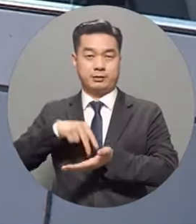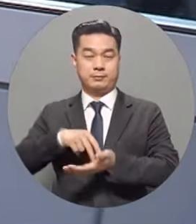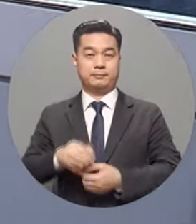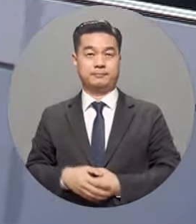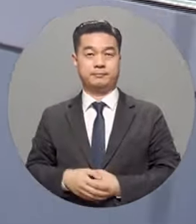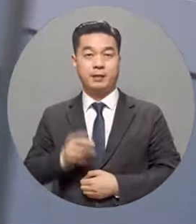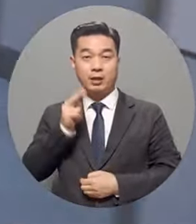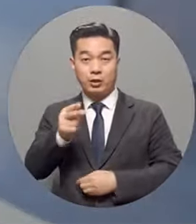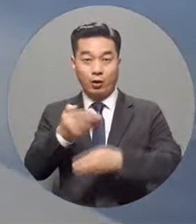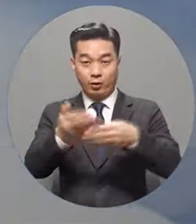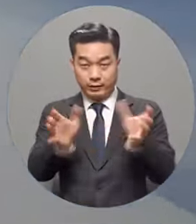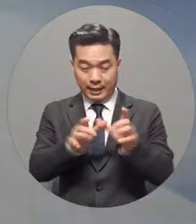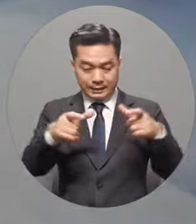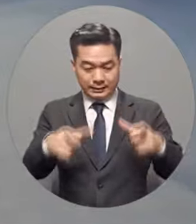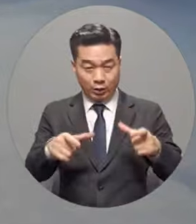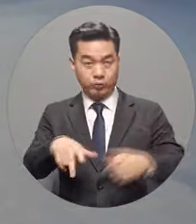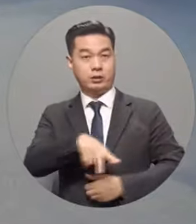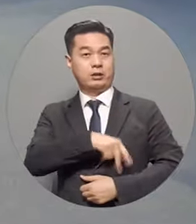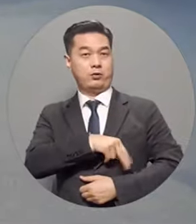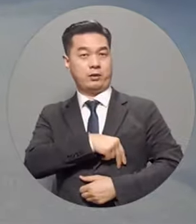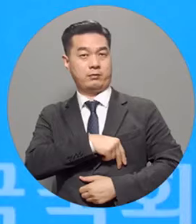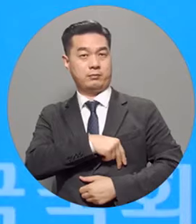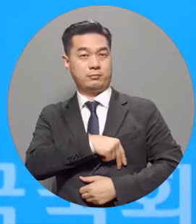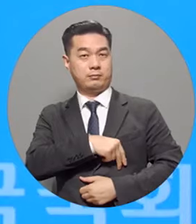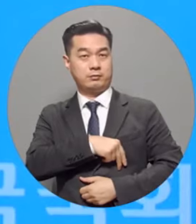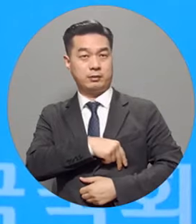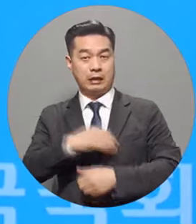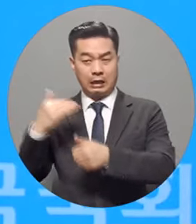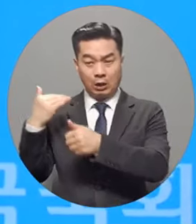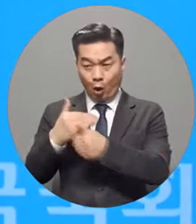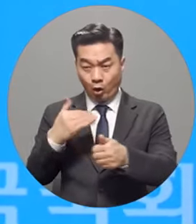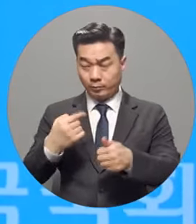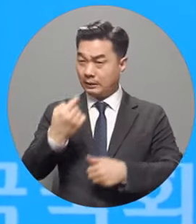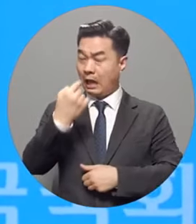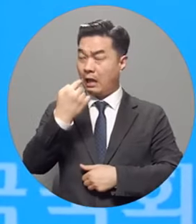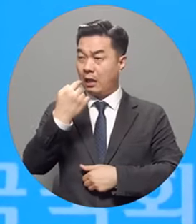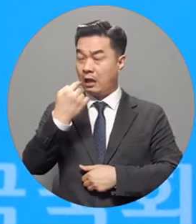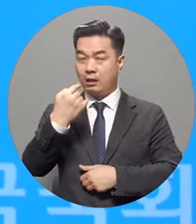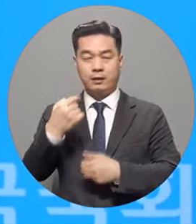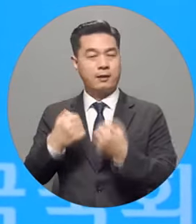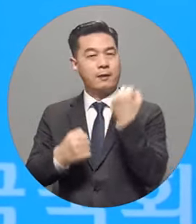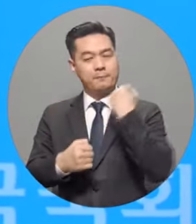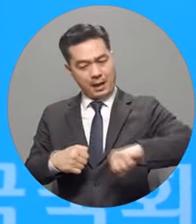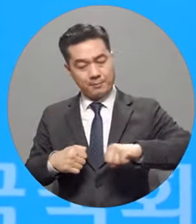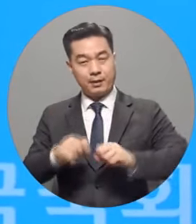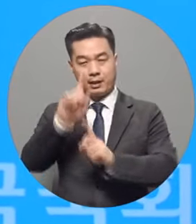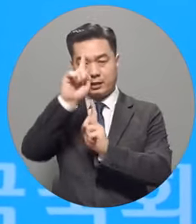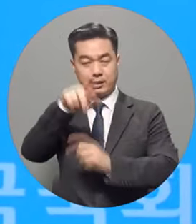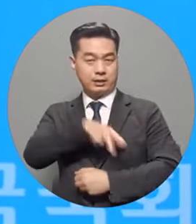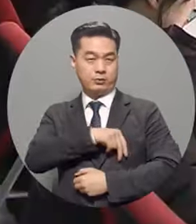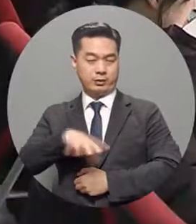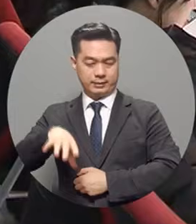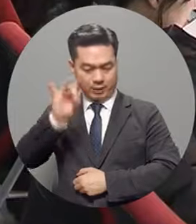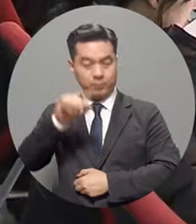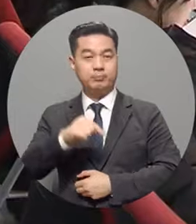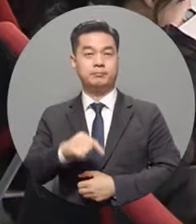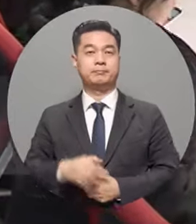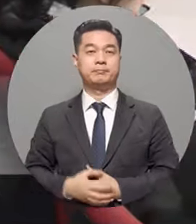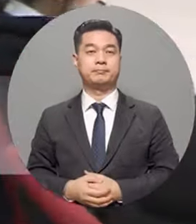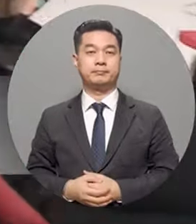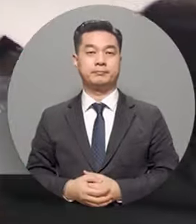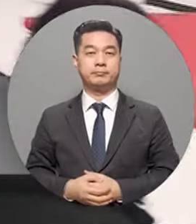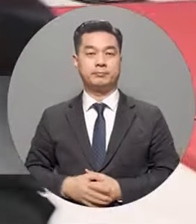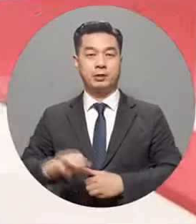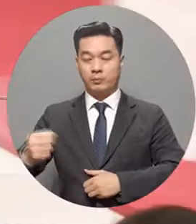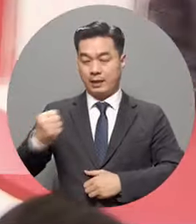여당의 지역구 현역 의원 중 이른바 컷오프 대상으로 공개 반발한 건 이 의원이 처음입니다.